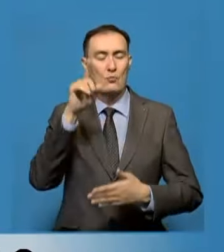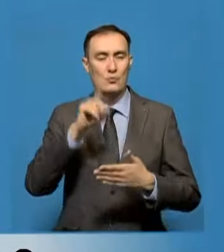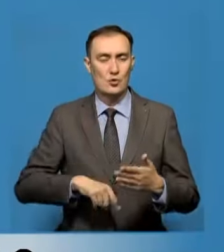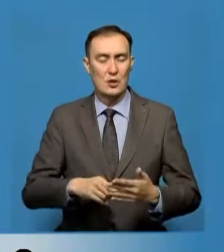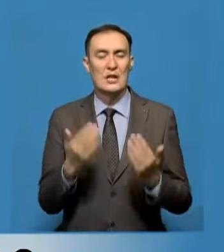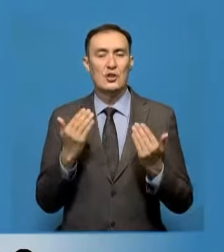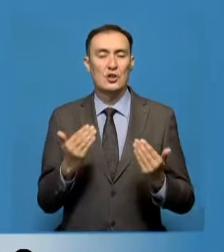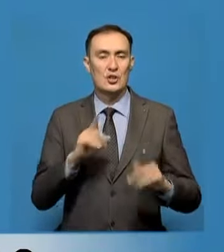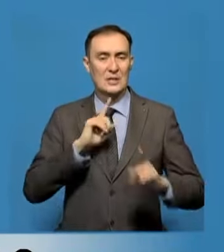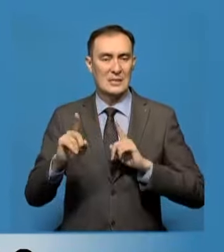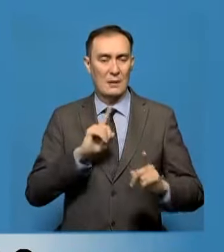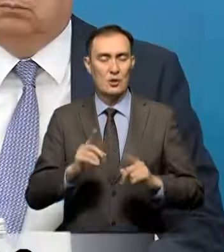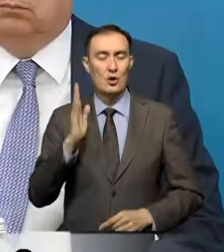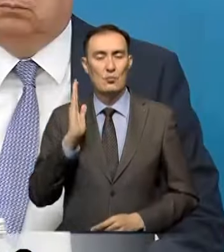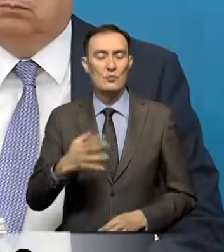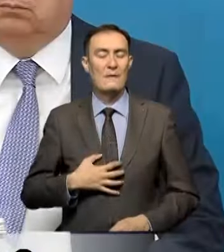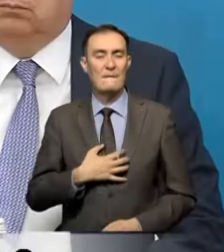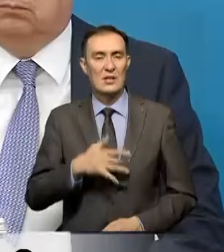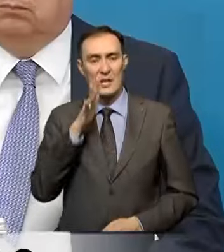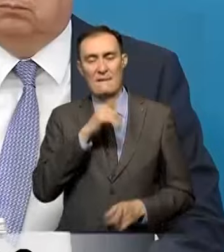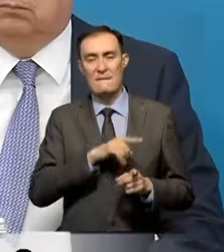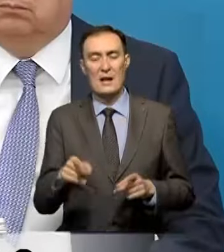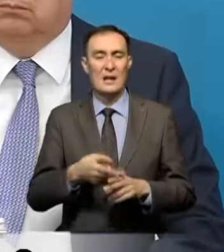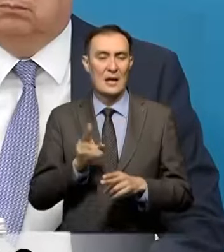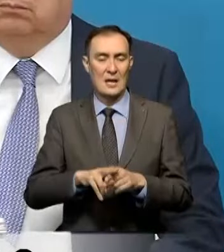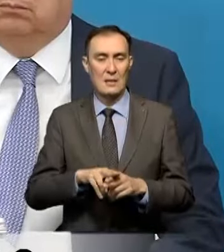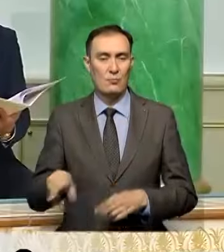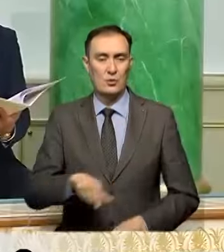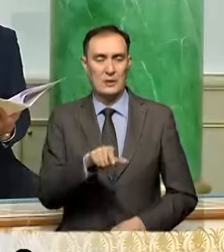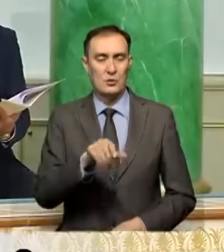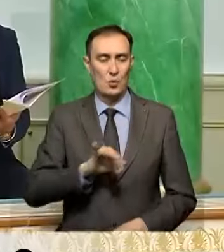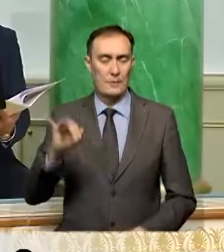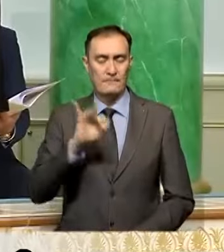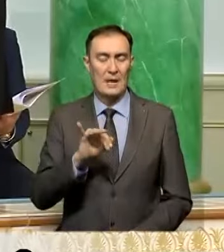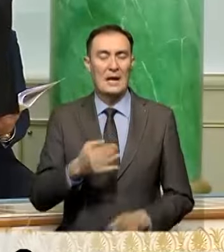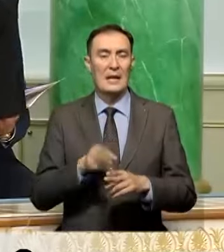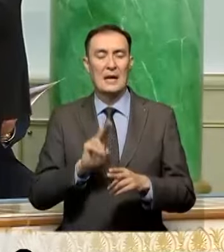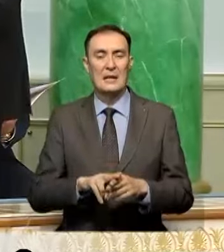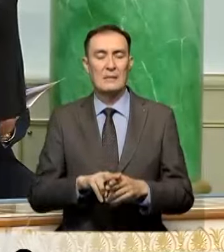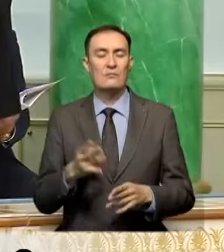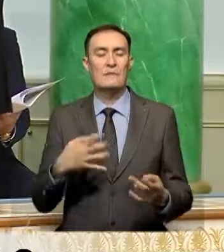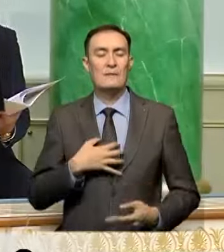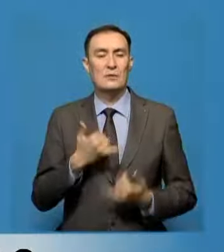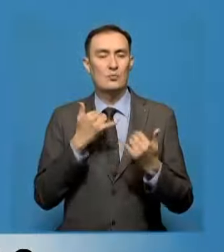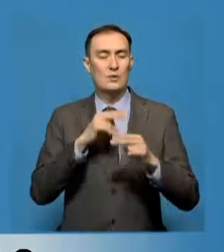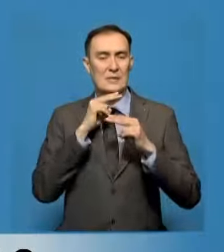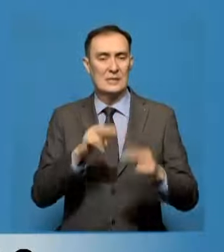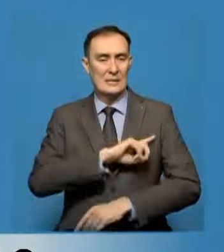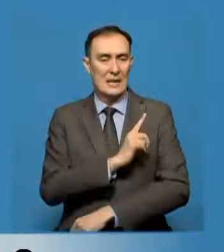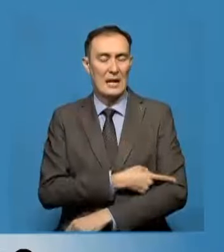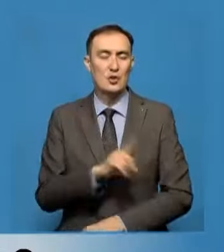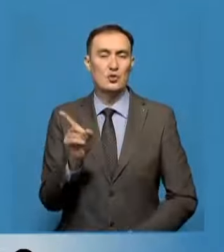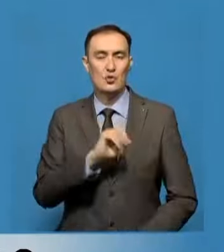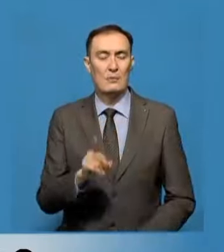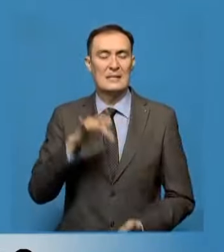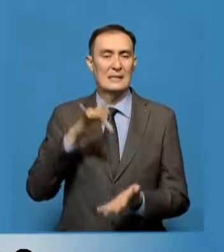что нынешний саммит станет важной вехой на этом пути. На этом пути важно сосредоточить все усилия для того,